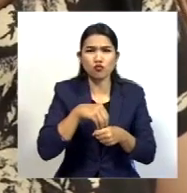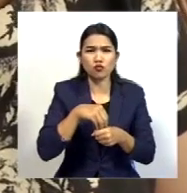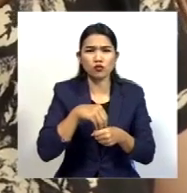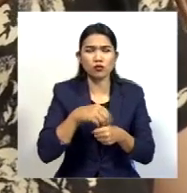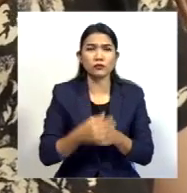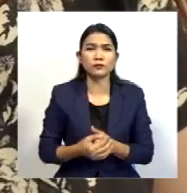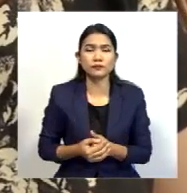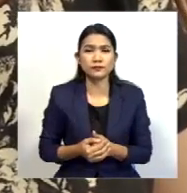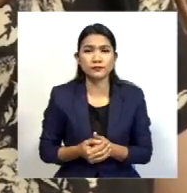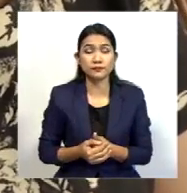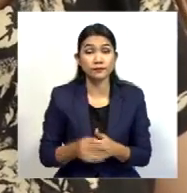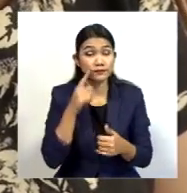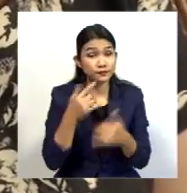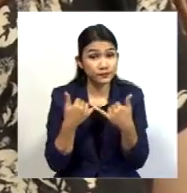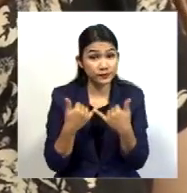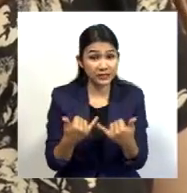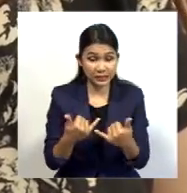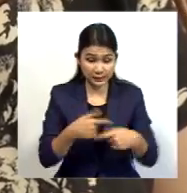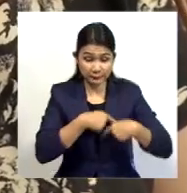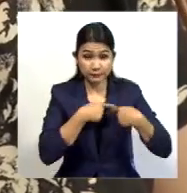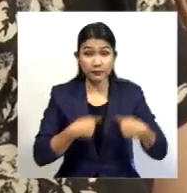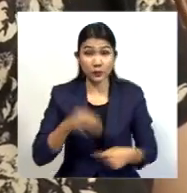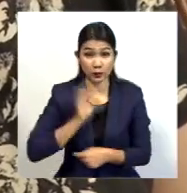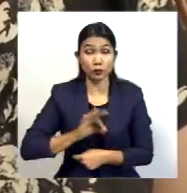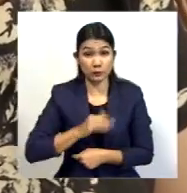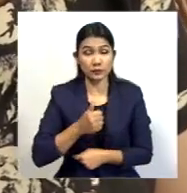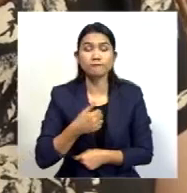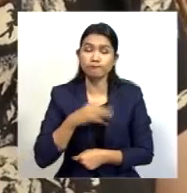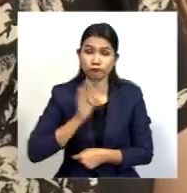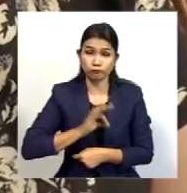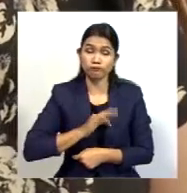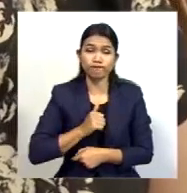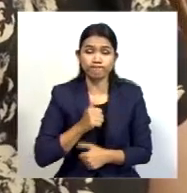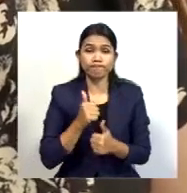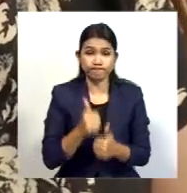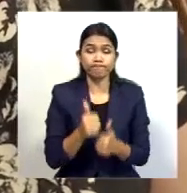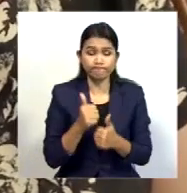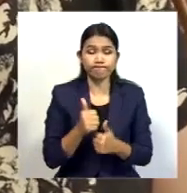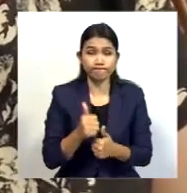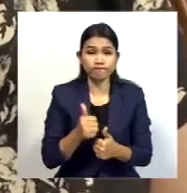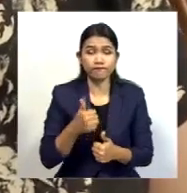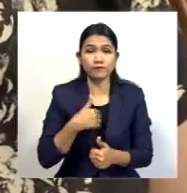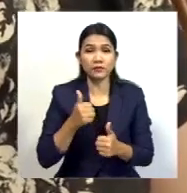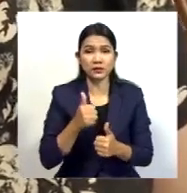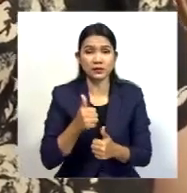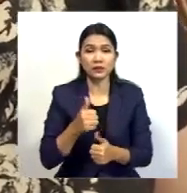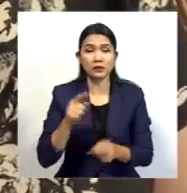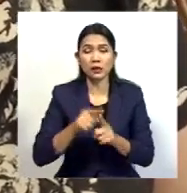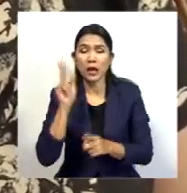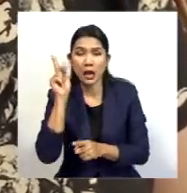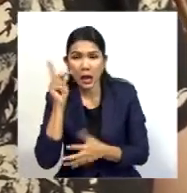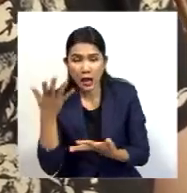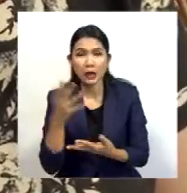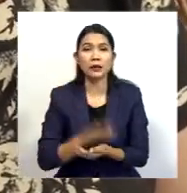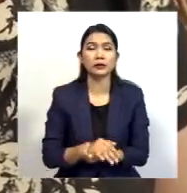จนถึงวันนี้เนี่ยค่ะกำลังใจดีขึ้น กำลังใจดีขึ้นไหมดีขึ้นมากดีขึ้นมากจากพี่ๆนักข่าวจ